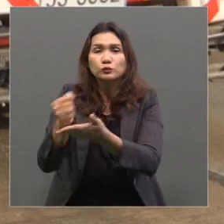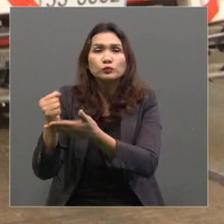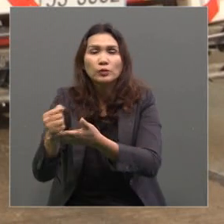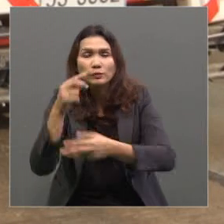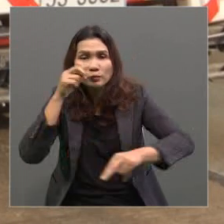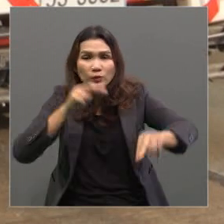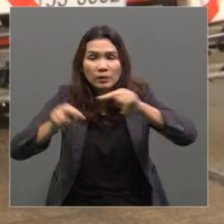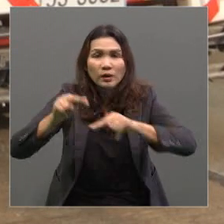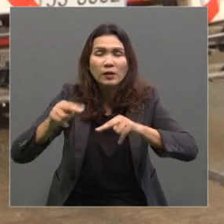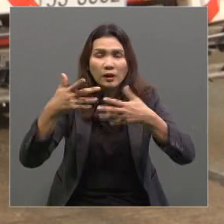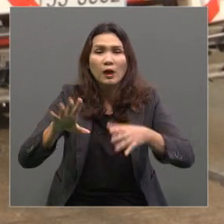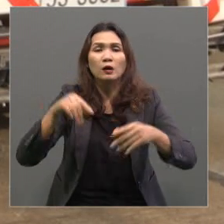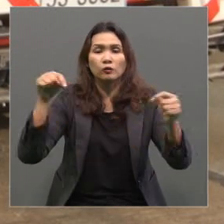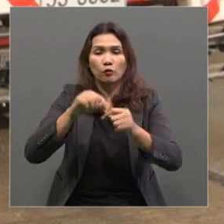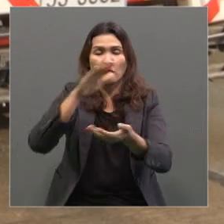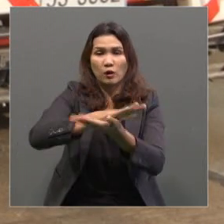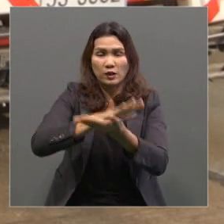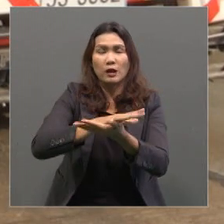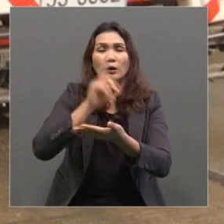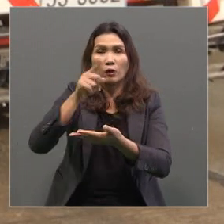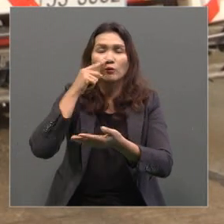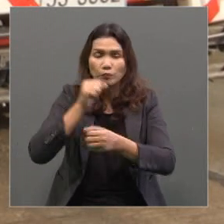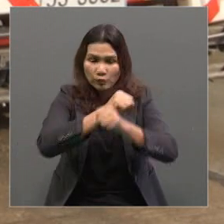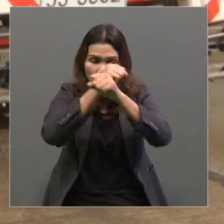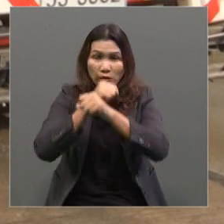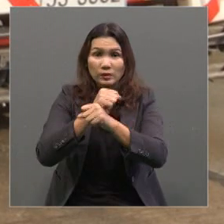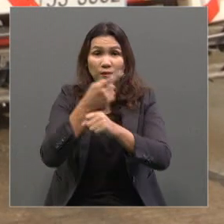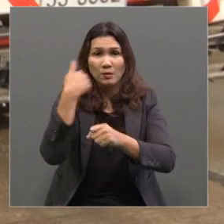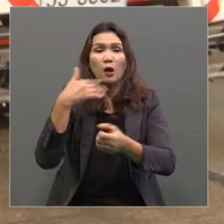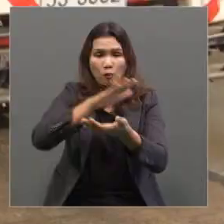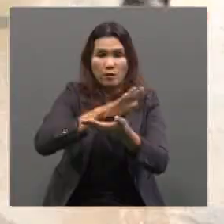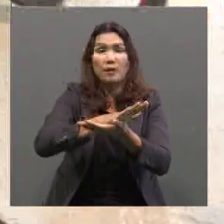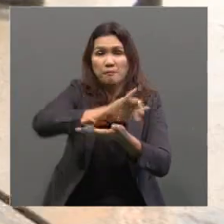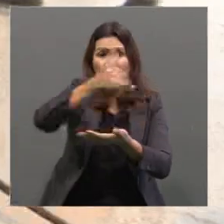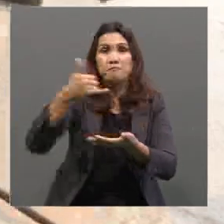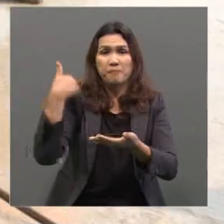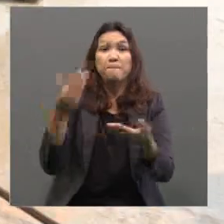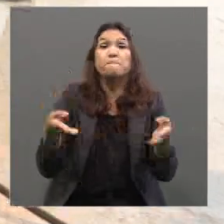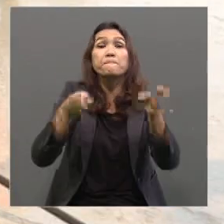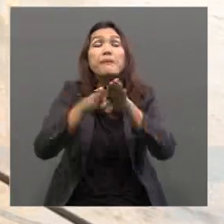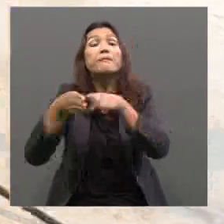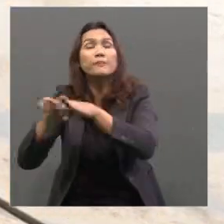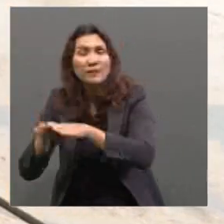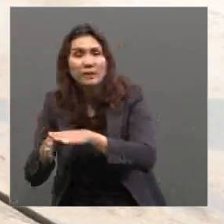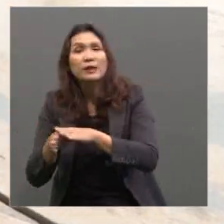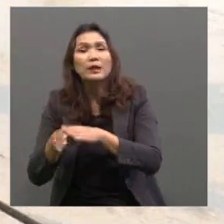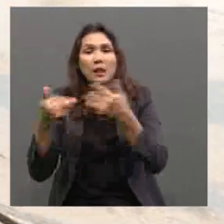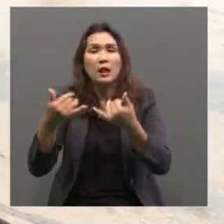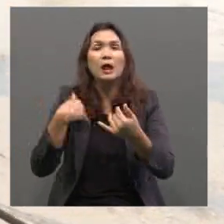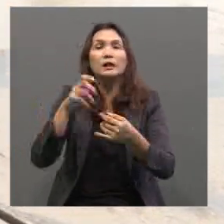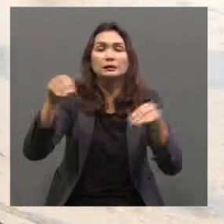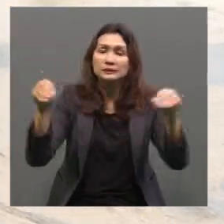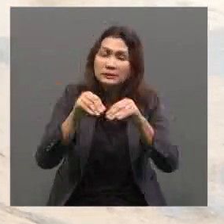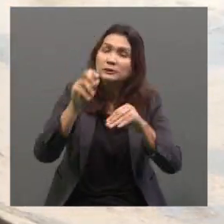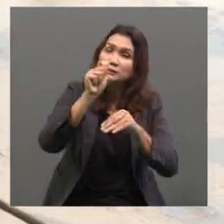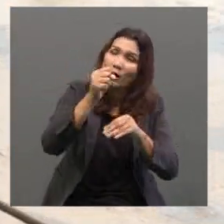ละออง PM2.5 ในโรงเรียนคือตอนนี้นักเรียนส่วนใหญ่อาจจะปิดเทอมกันแล้วบางส่วนก็อาจจะเริ่มที่จะสอ